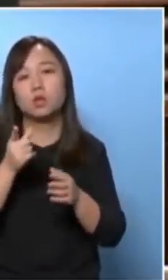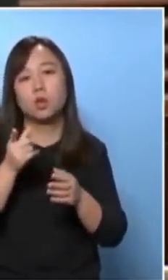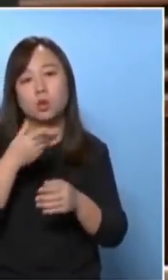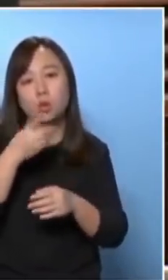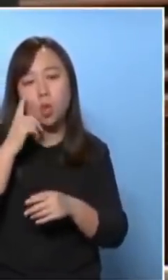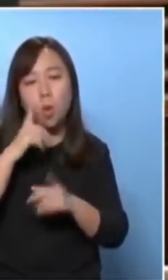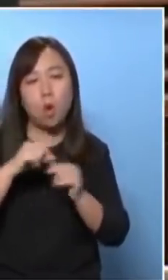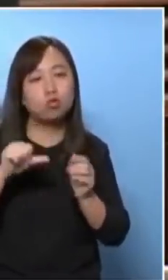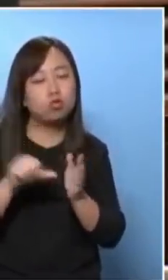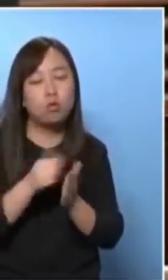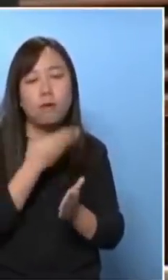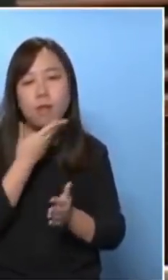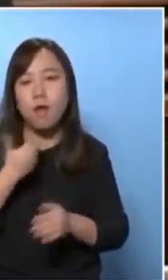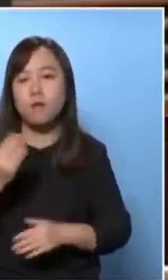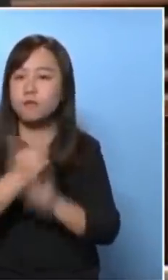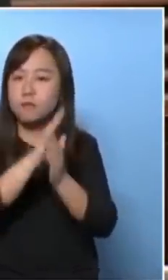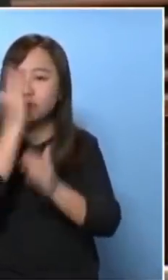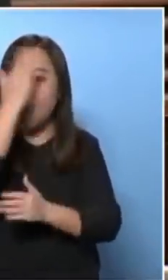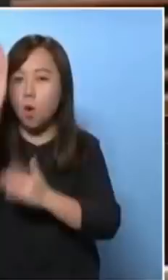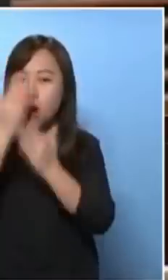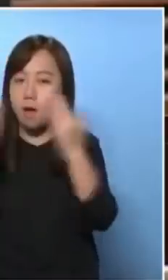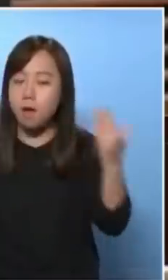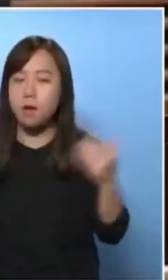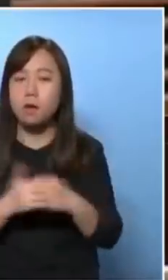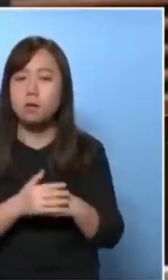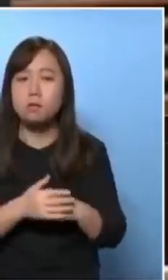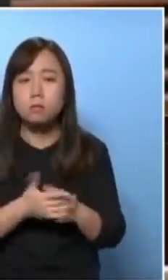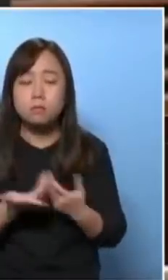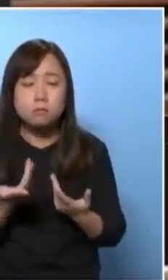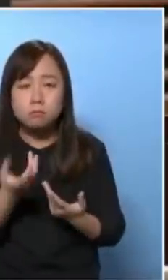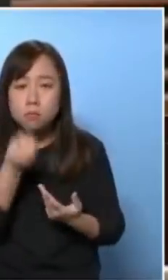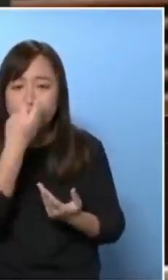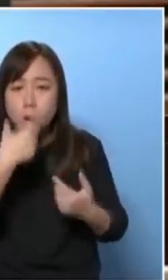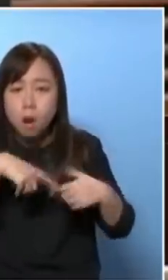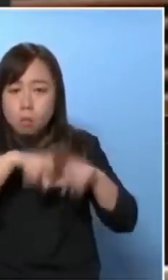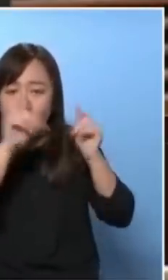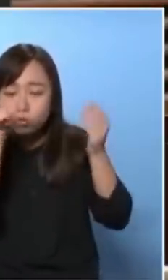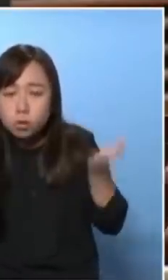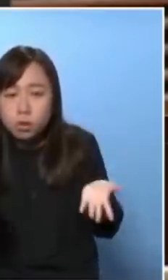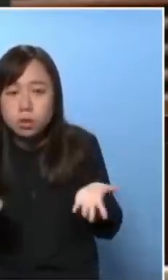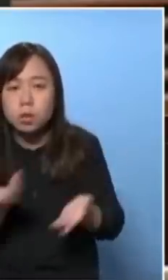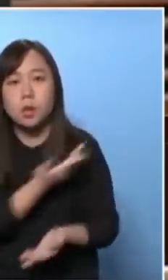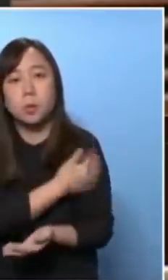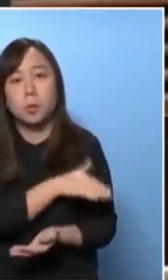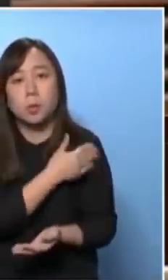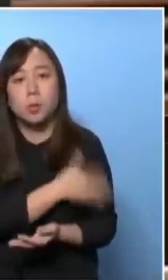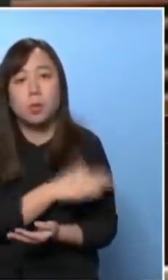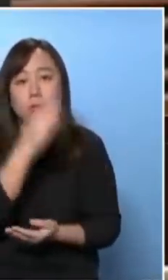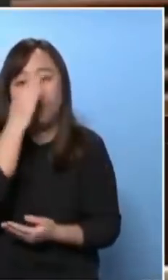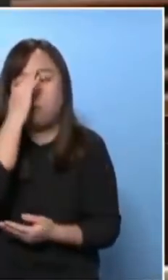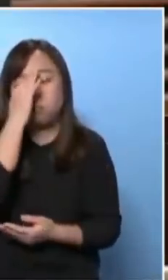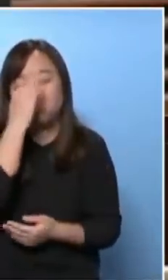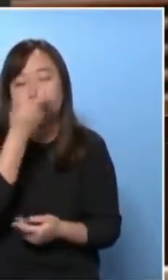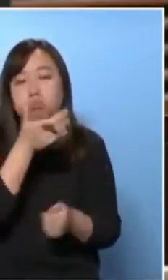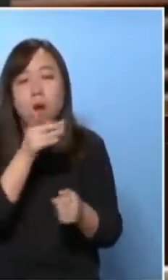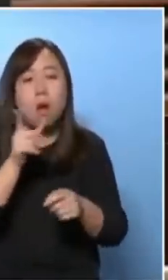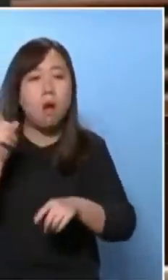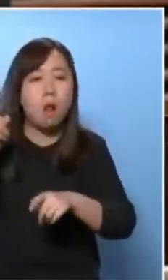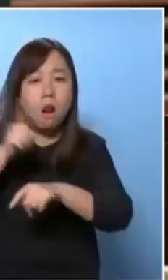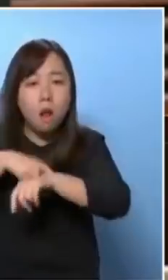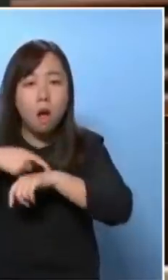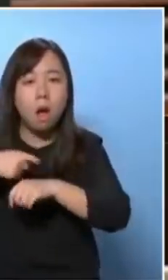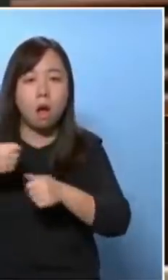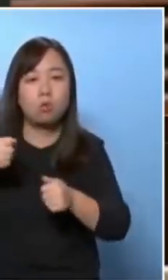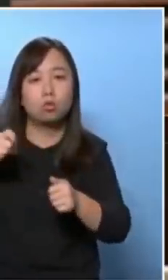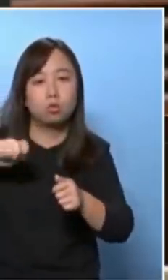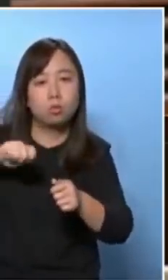景，香港的林鄭月娥呢？你縱容警隊拉鎖打我們的